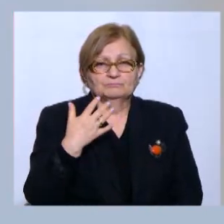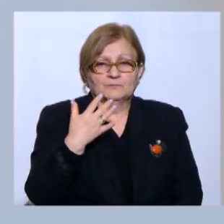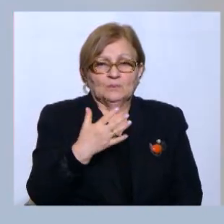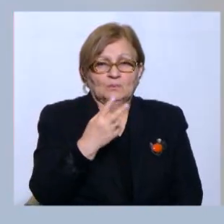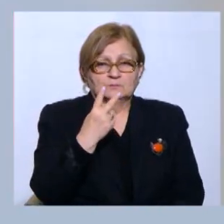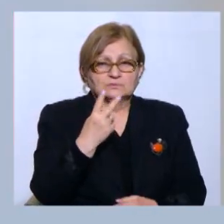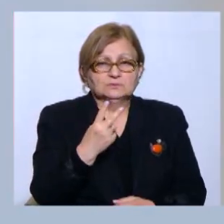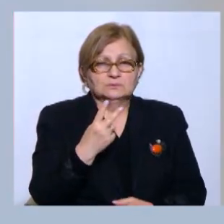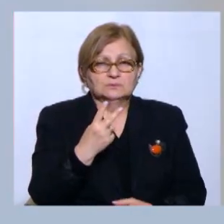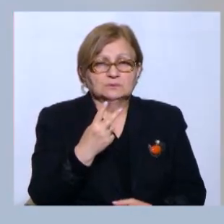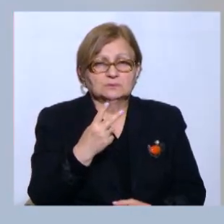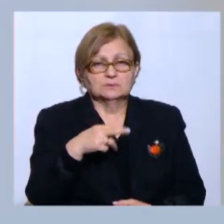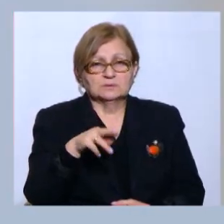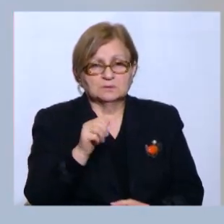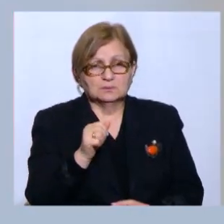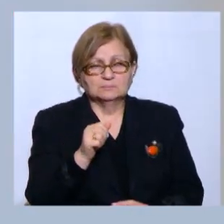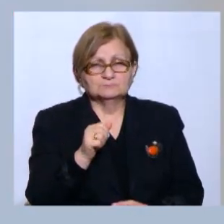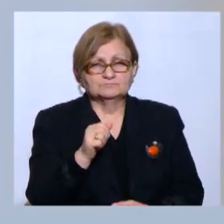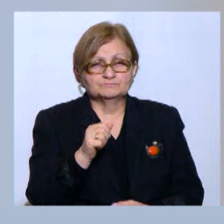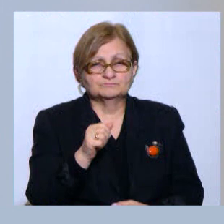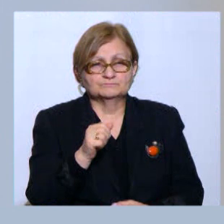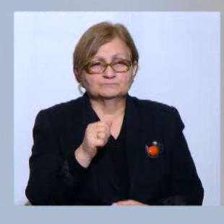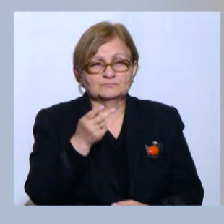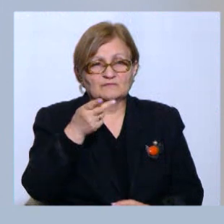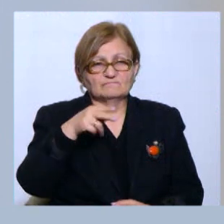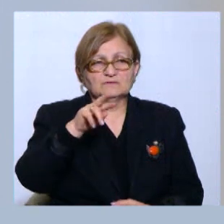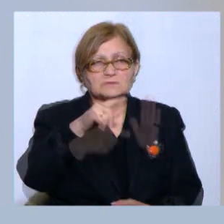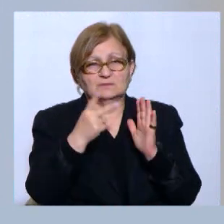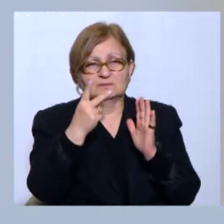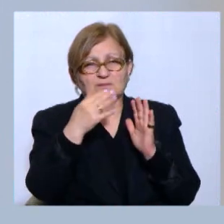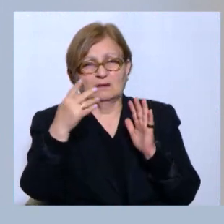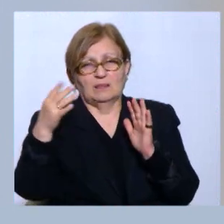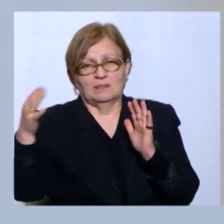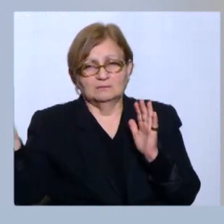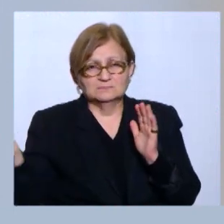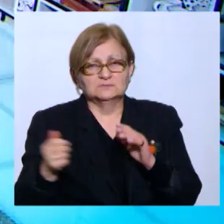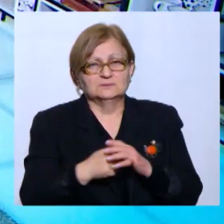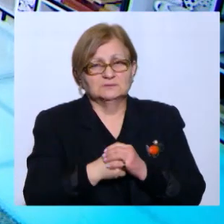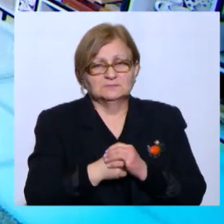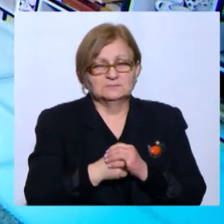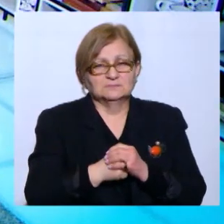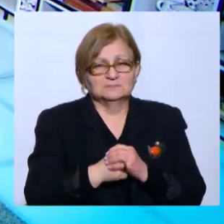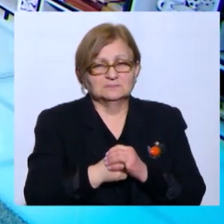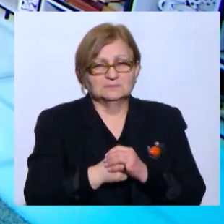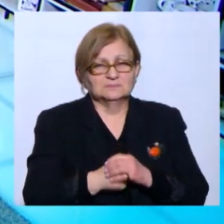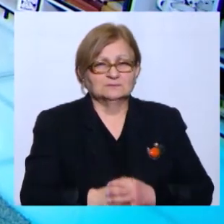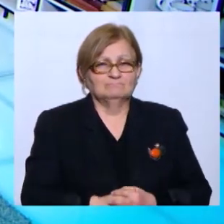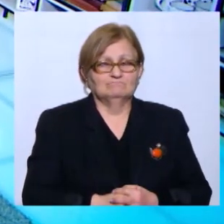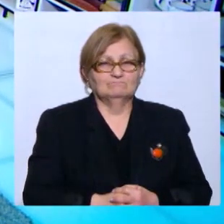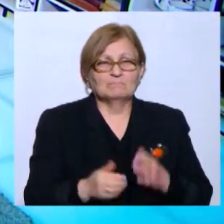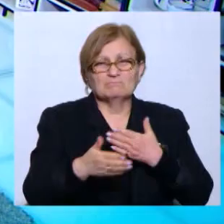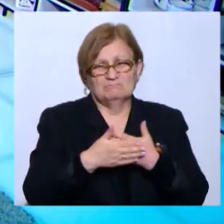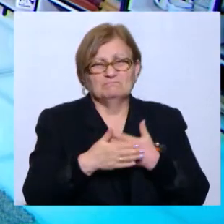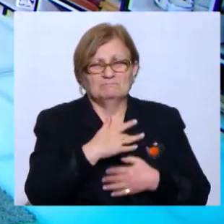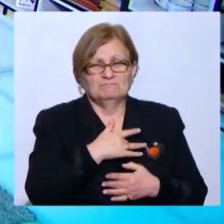52-ის კვადრატული ფესვი, რაც არის 7.2 და რამდენიმე ერთიანი, მოდით